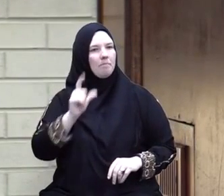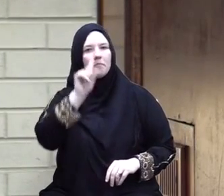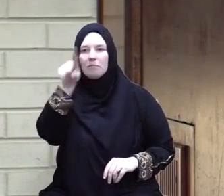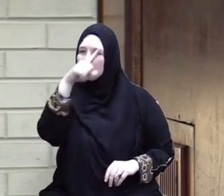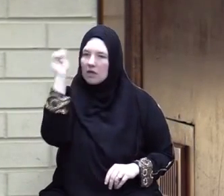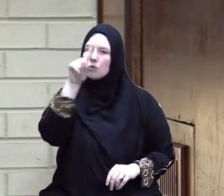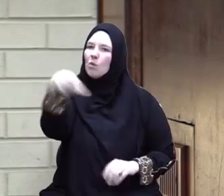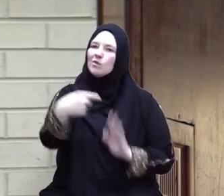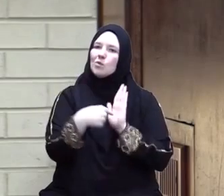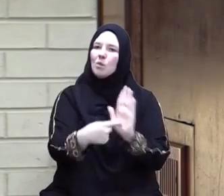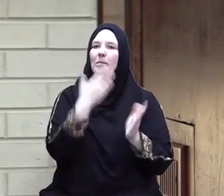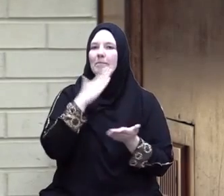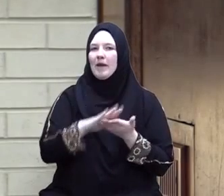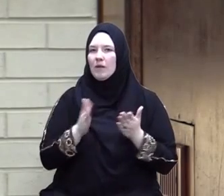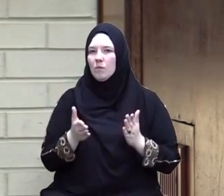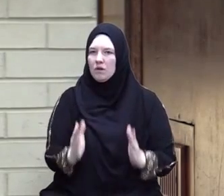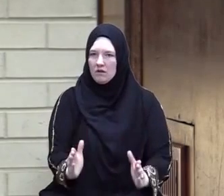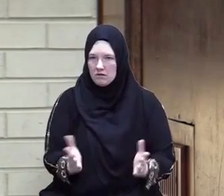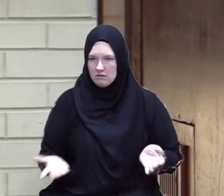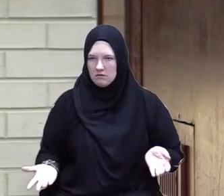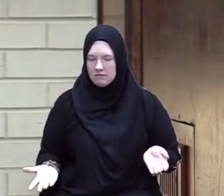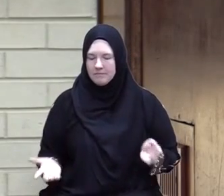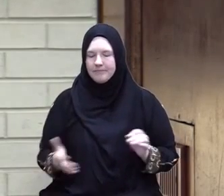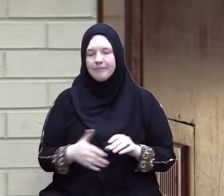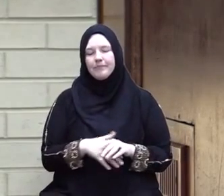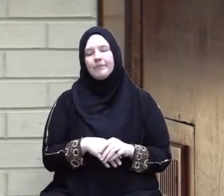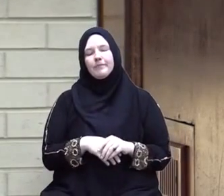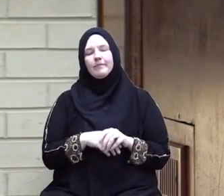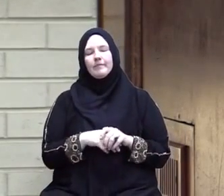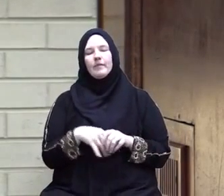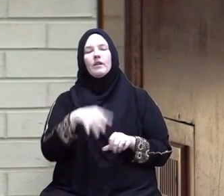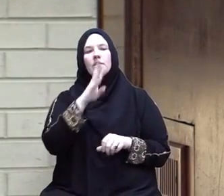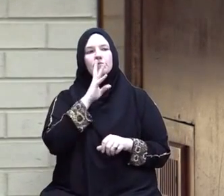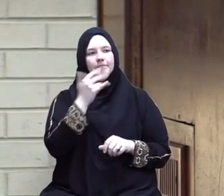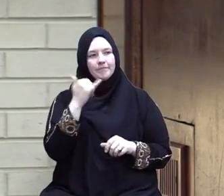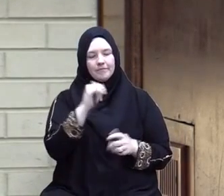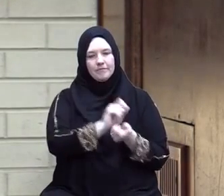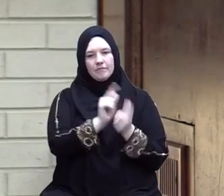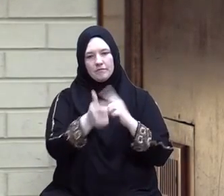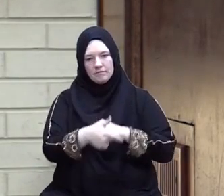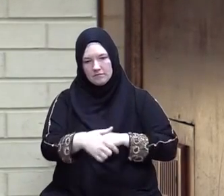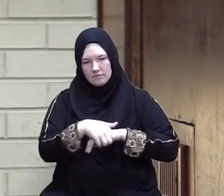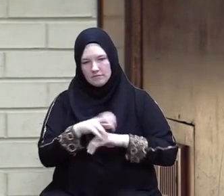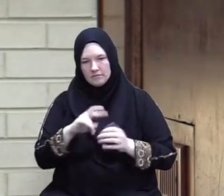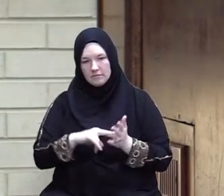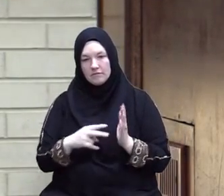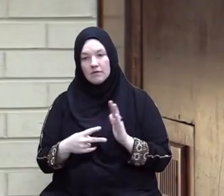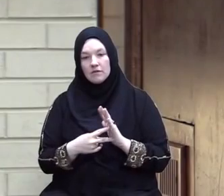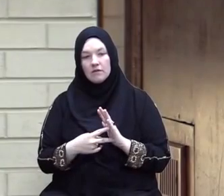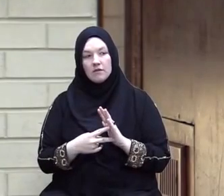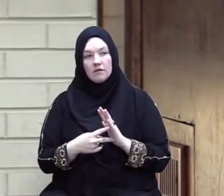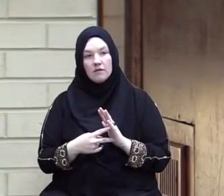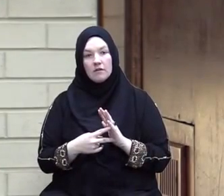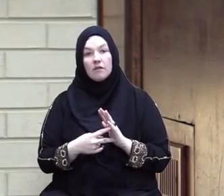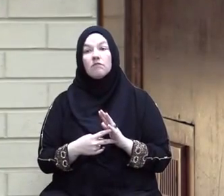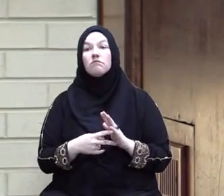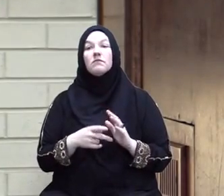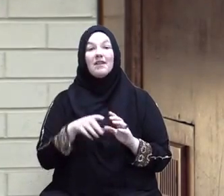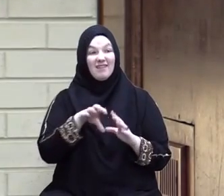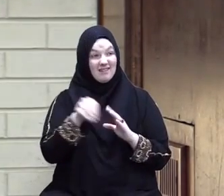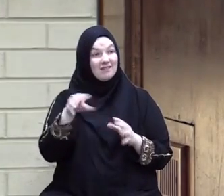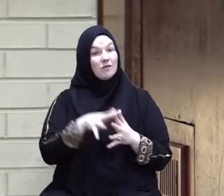إِنَّمَا تُنذِرُ مَنِ اتَّبَعَ الذِّكْرِ وَخَشِيَ الرَّحْمَنَ بِالْغَيْبِ. So the inzar, the